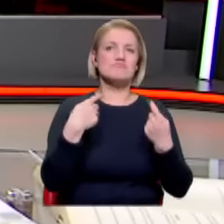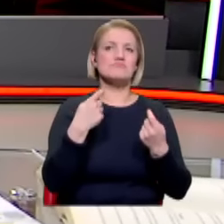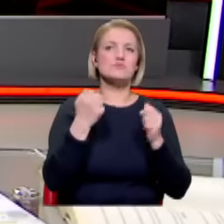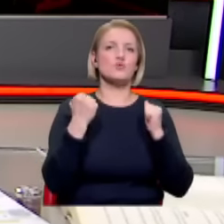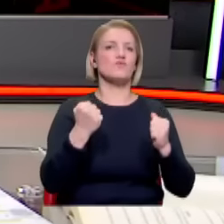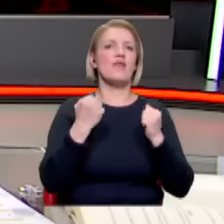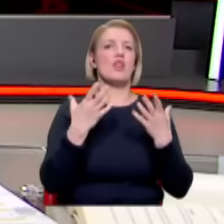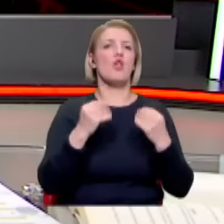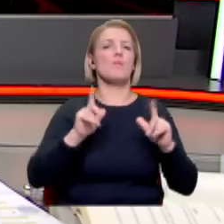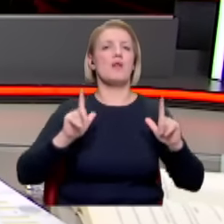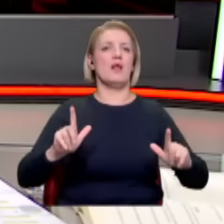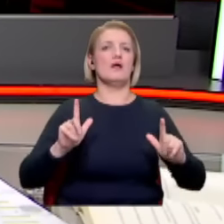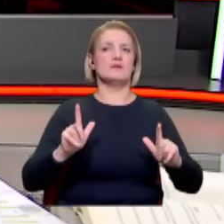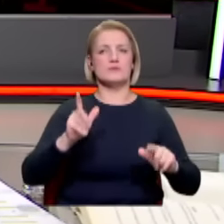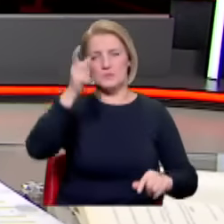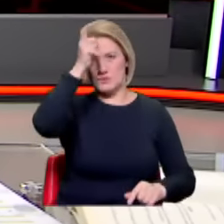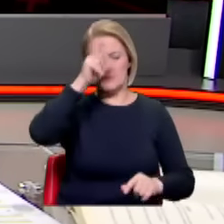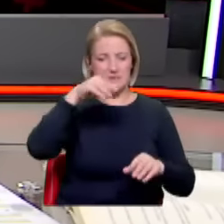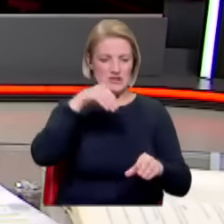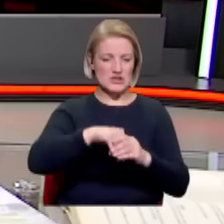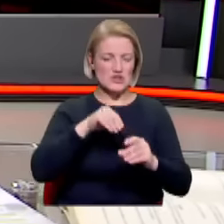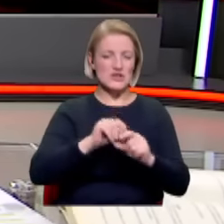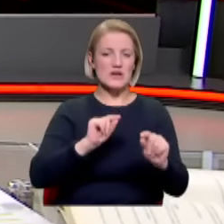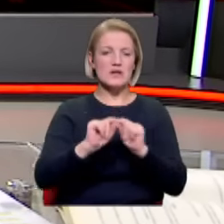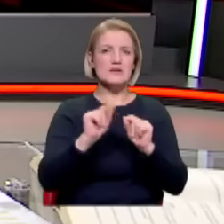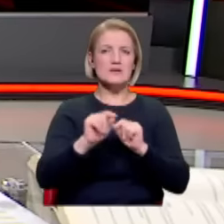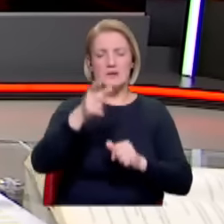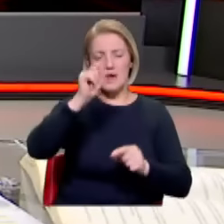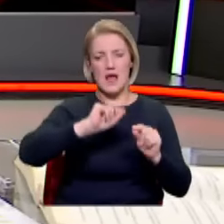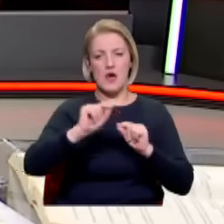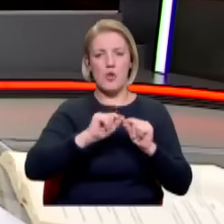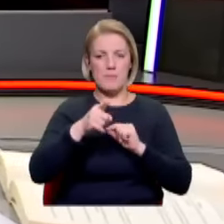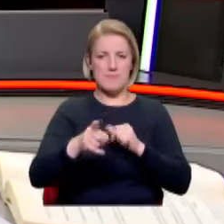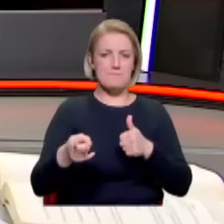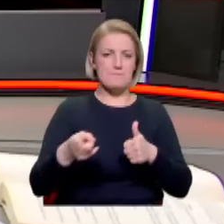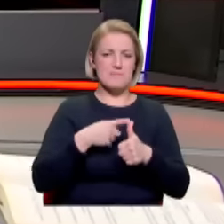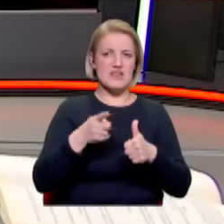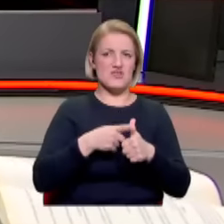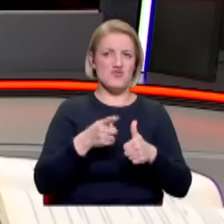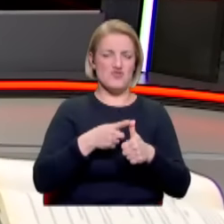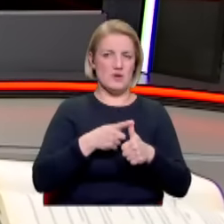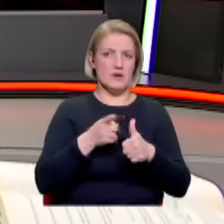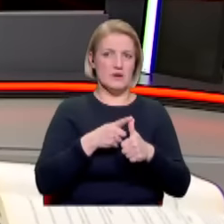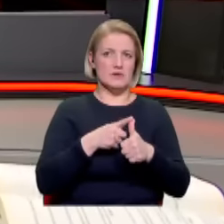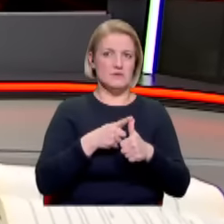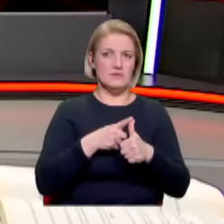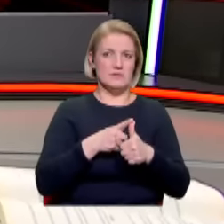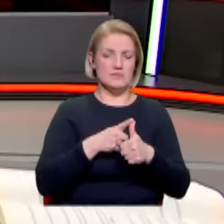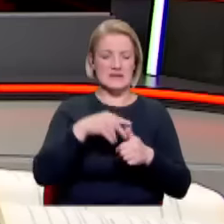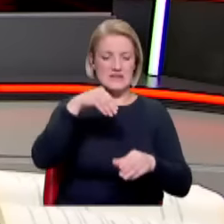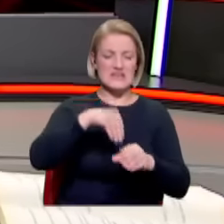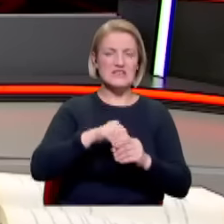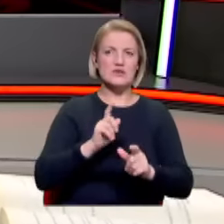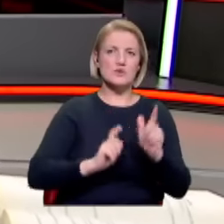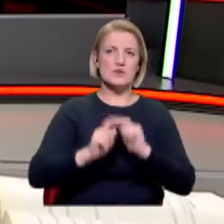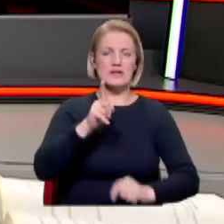zorunda öyle bir ülke Türkiye. İç tüketimi ekonominin birinci ayağı. Peki iç